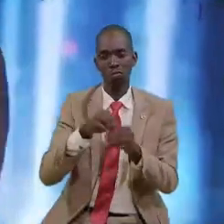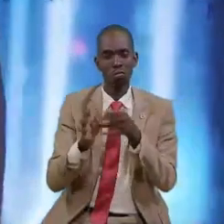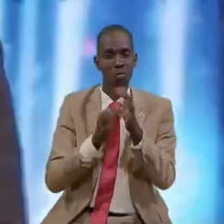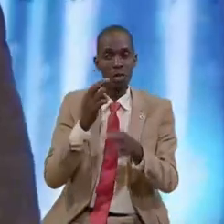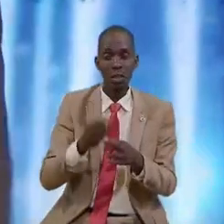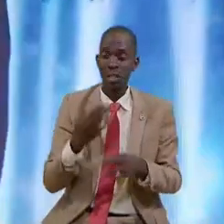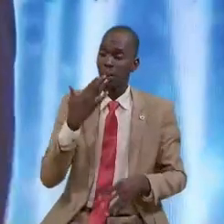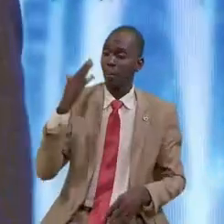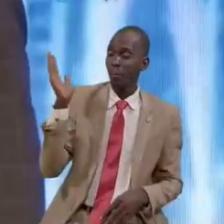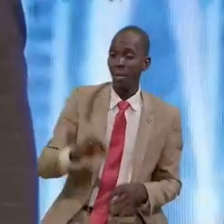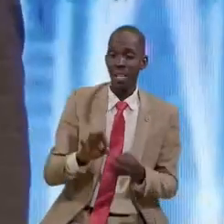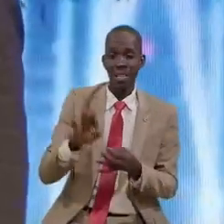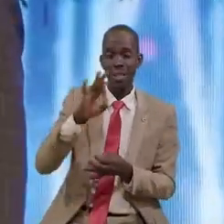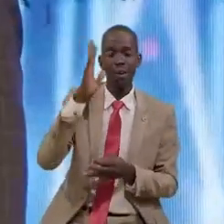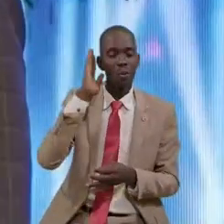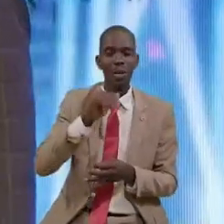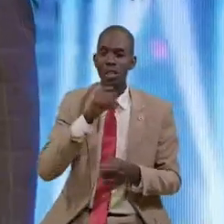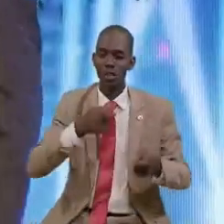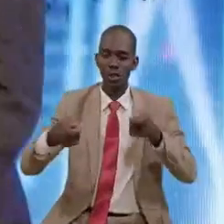démons ne régneront pas sur vous.